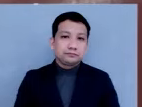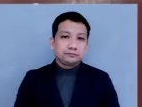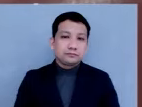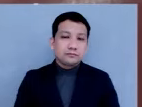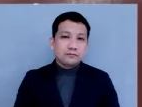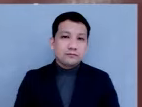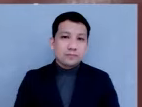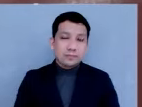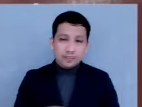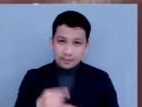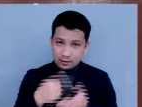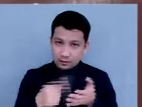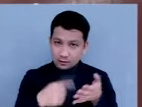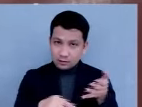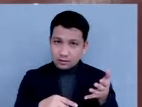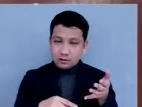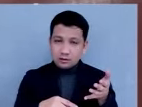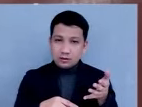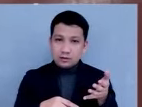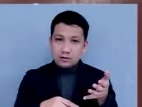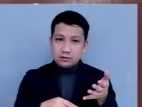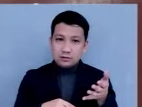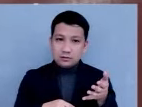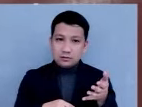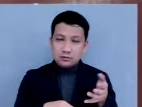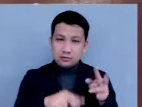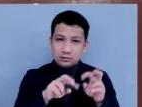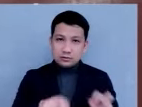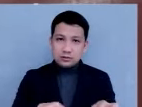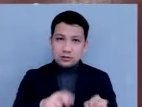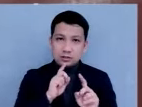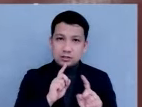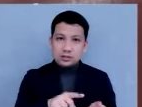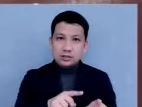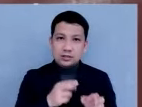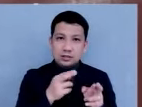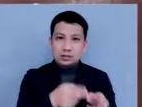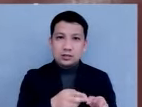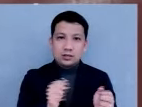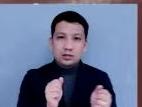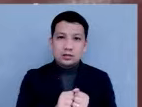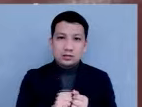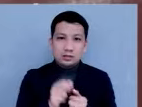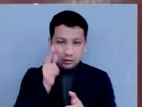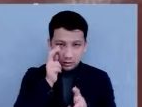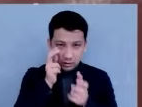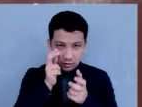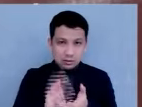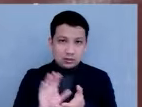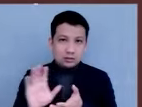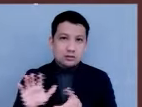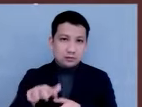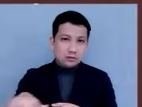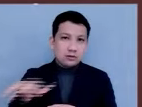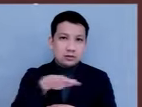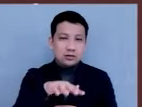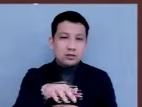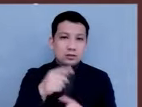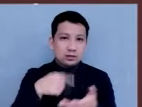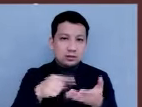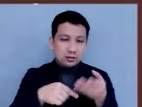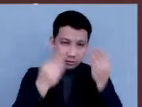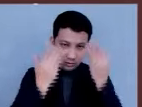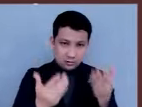i-validate nyo po bawat report na marinig mo sa iyong paligid. Lalo